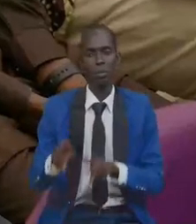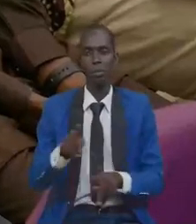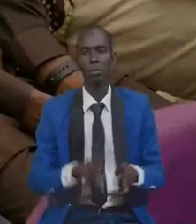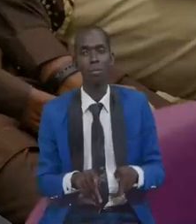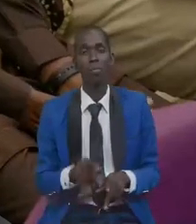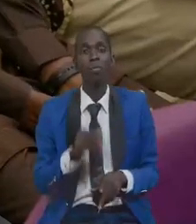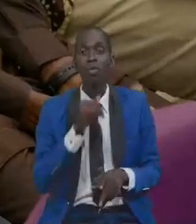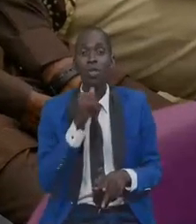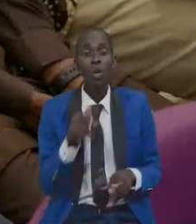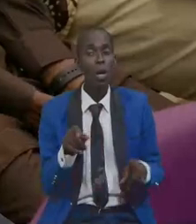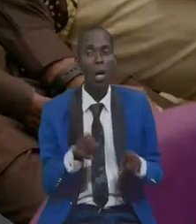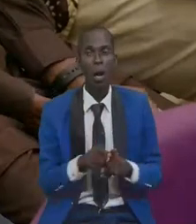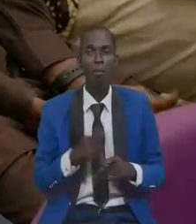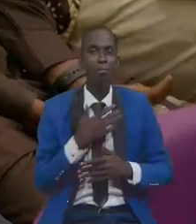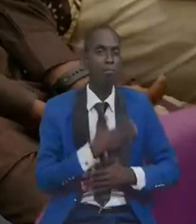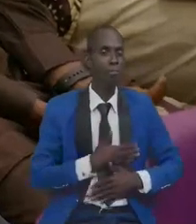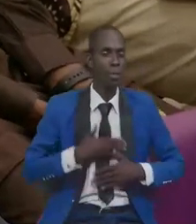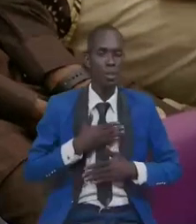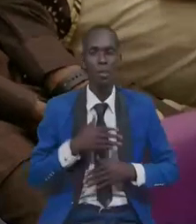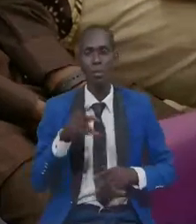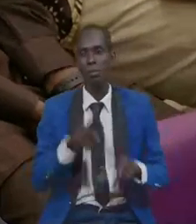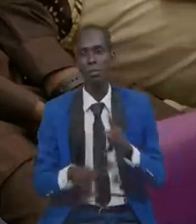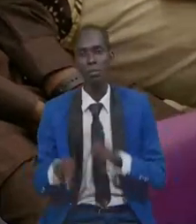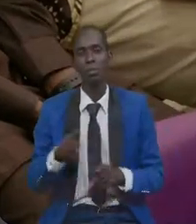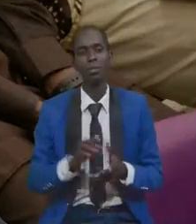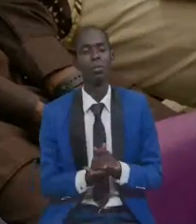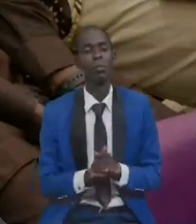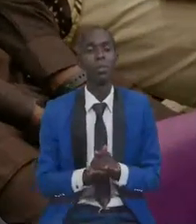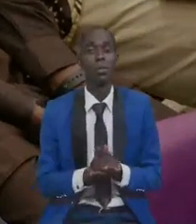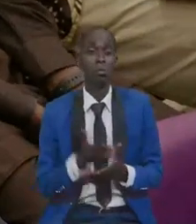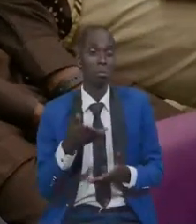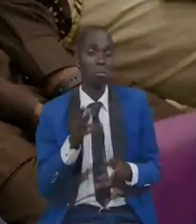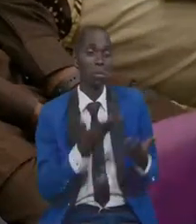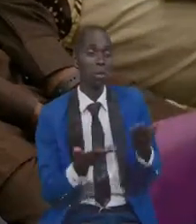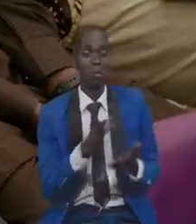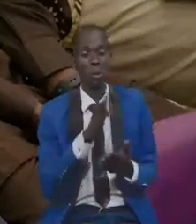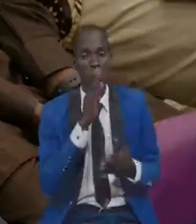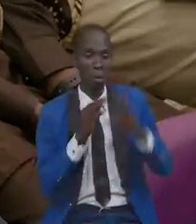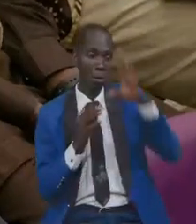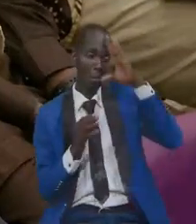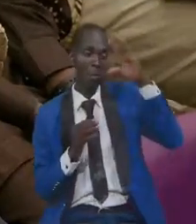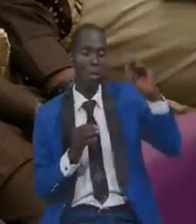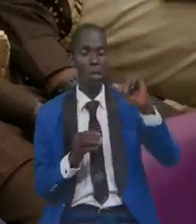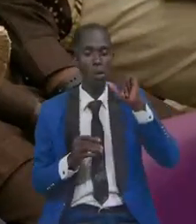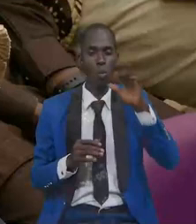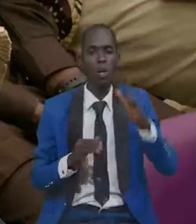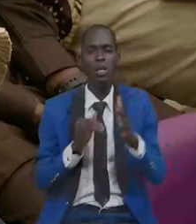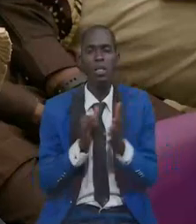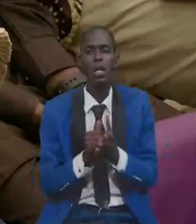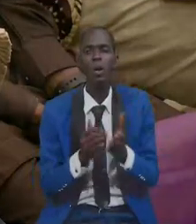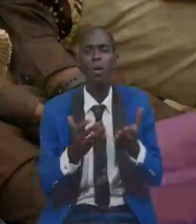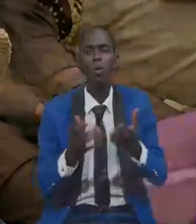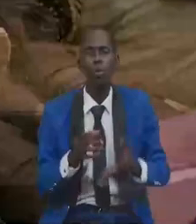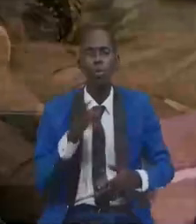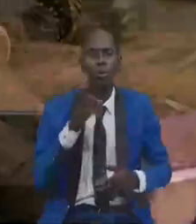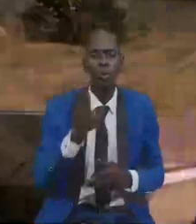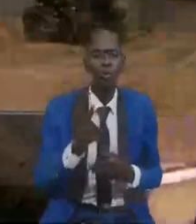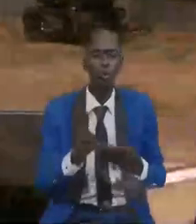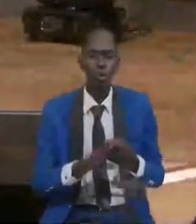pour plaire à des hommes. Il y a des hommes et des femmes qui voudraient que vous les